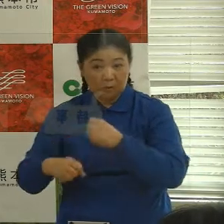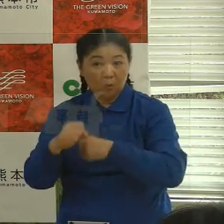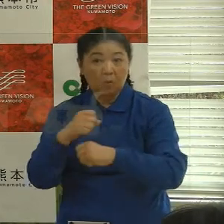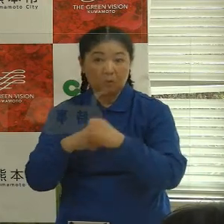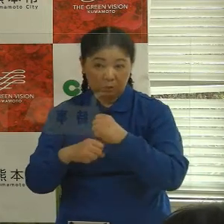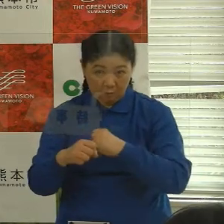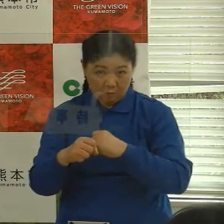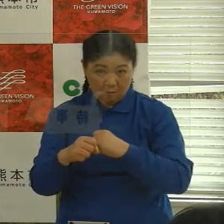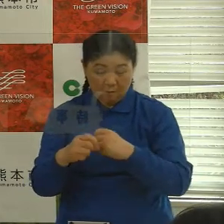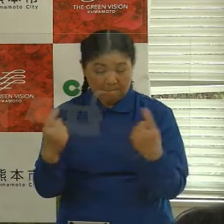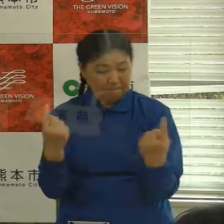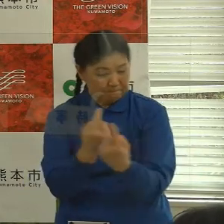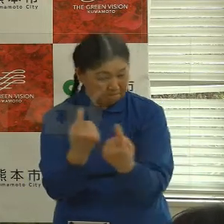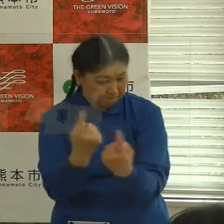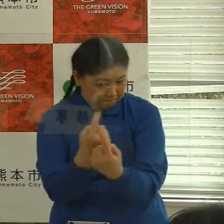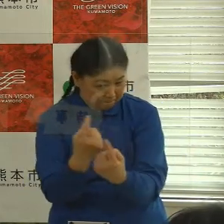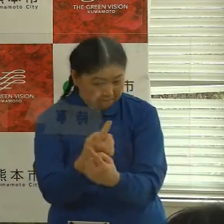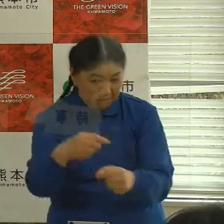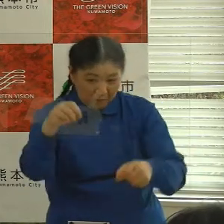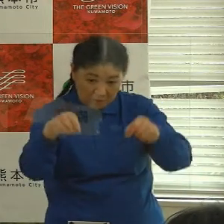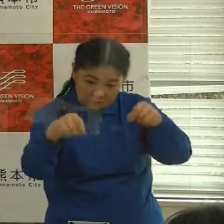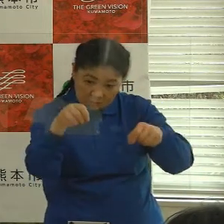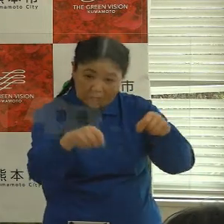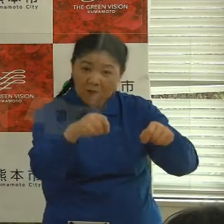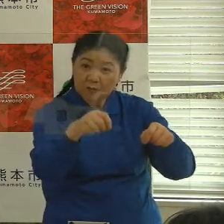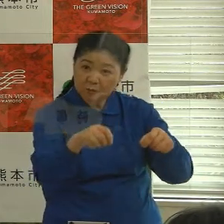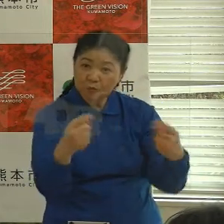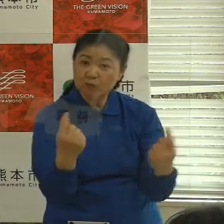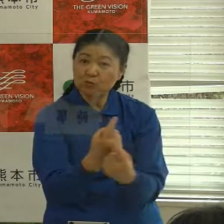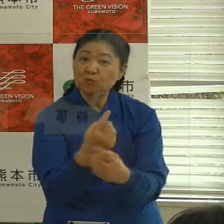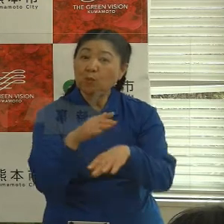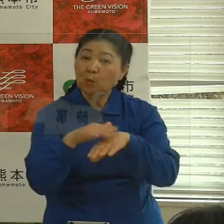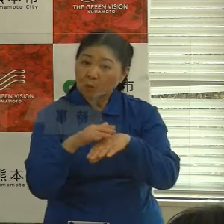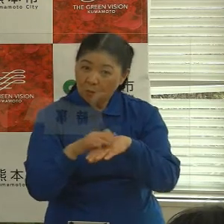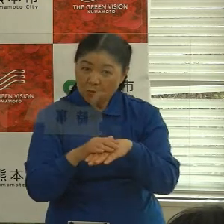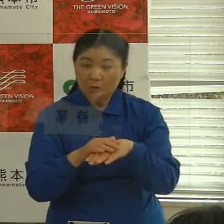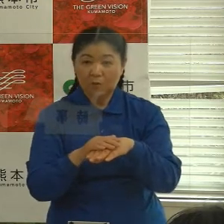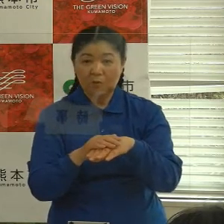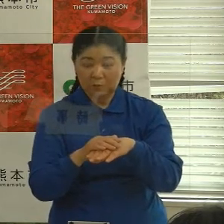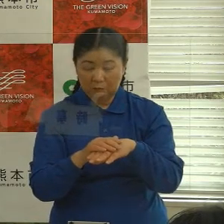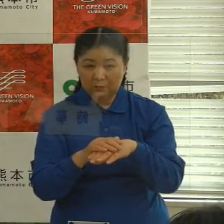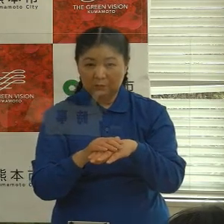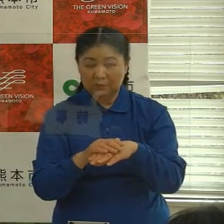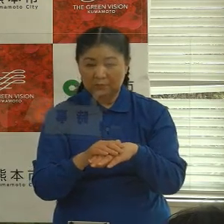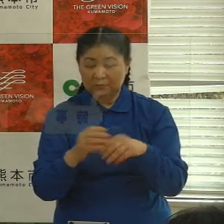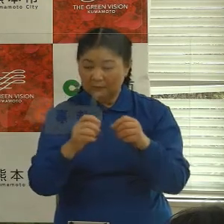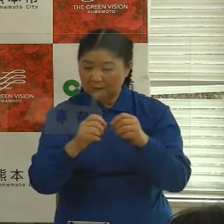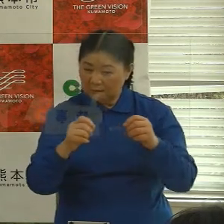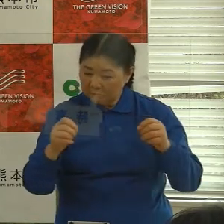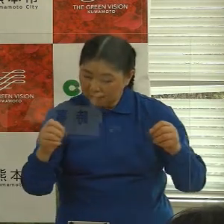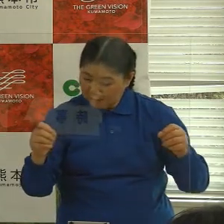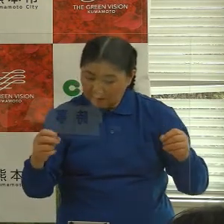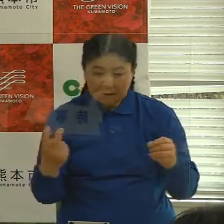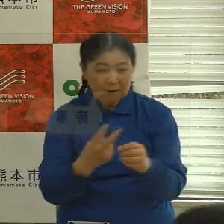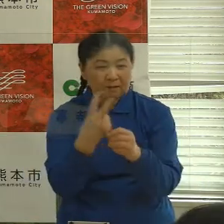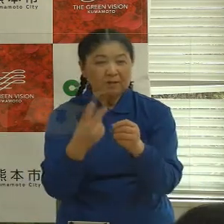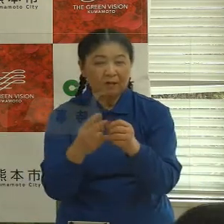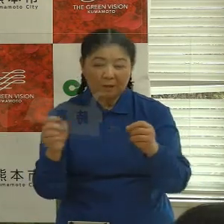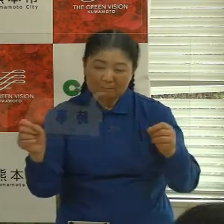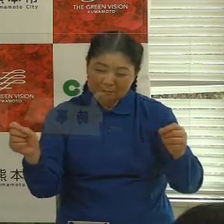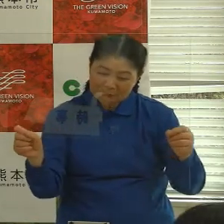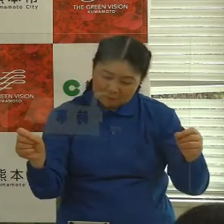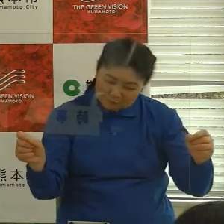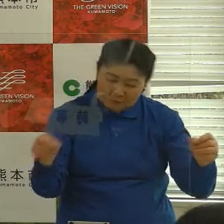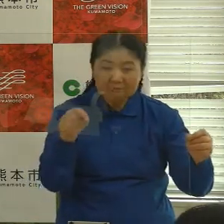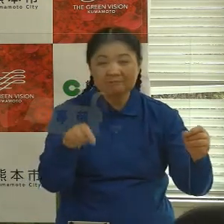ですね、変えていく、コントロールしていくということがですね、今後長期にわたっても2年以上にわたってです